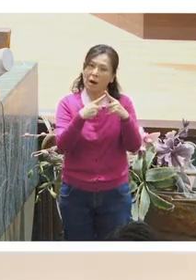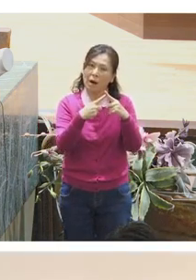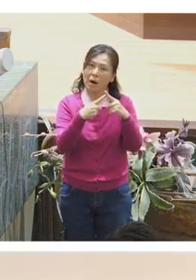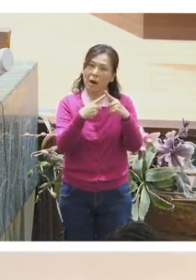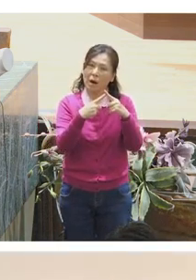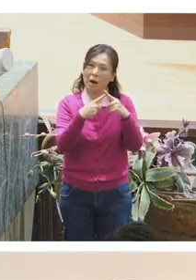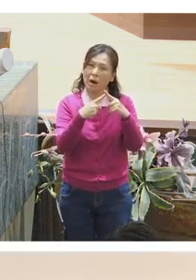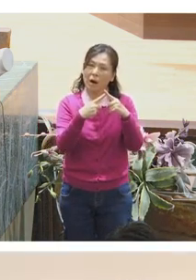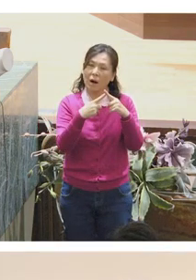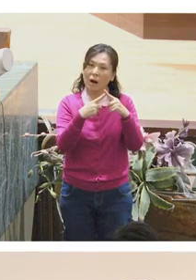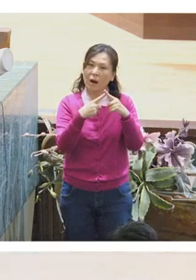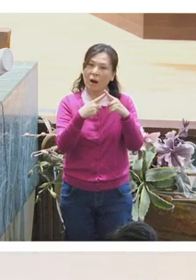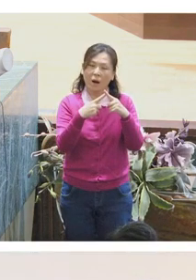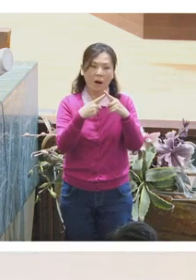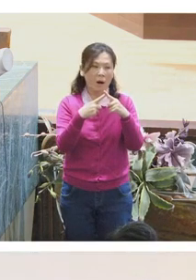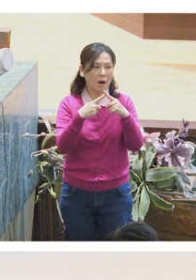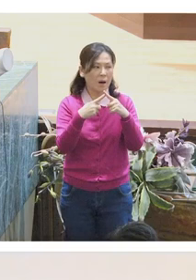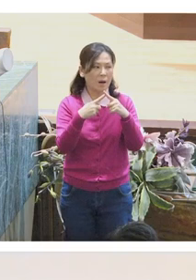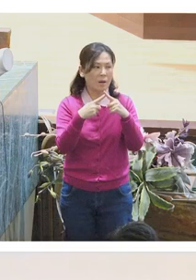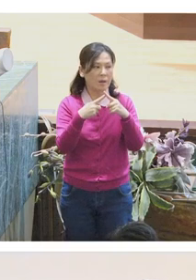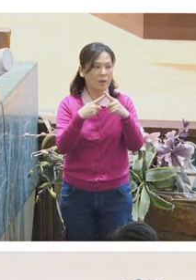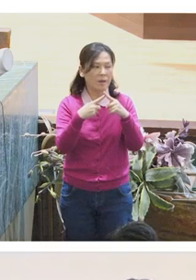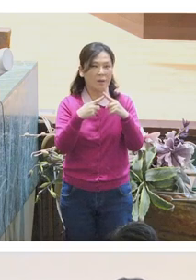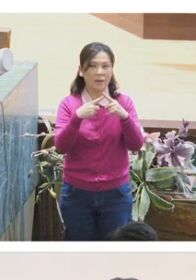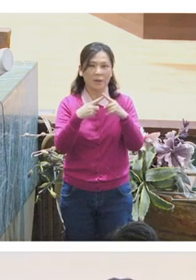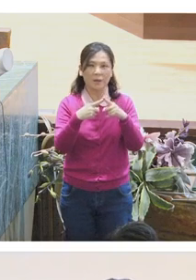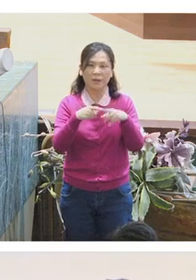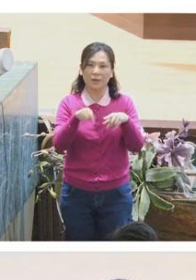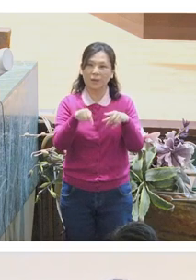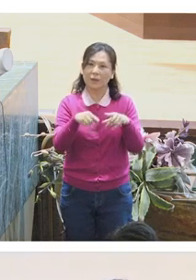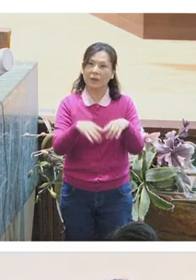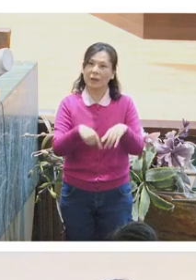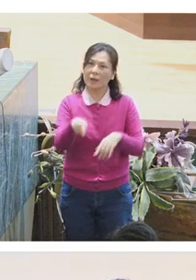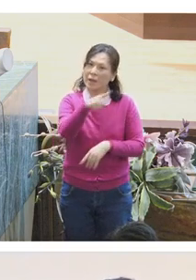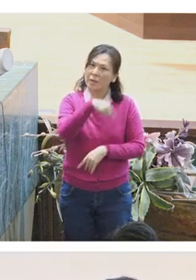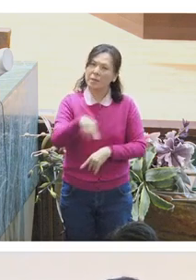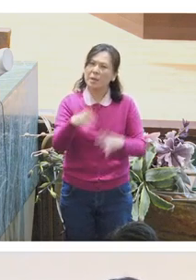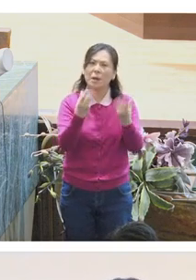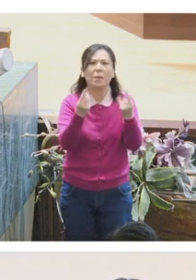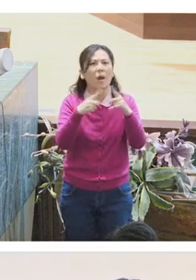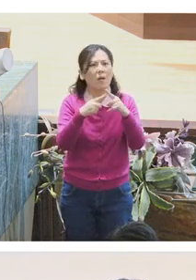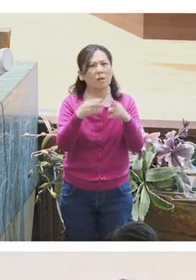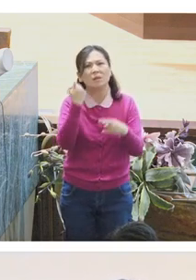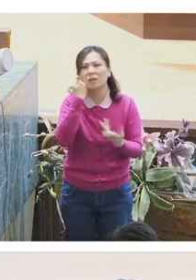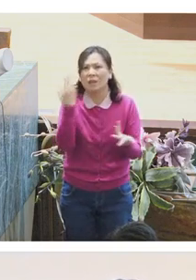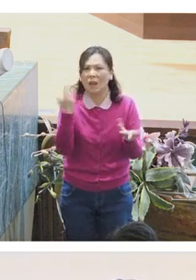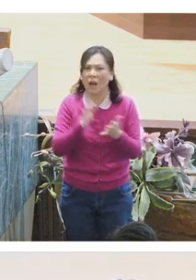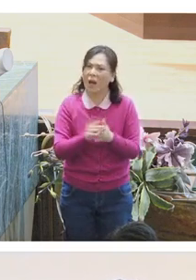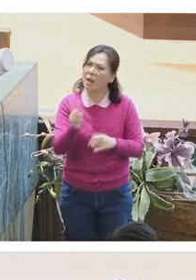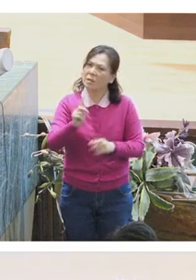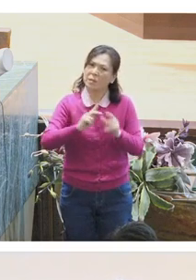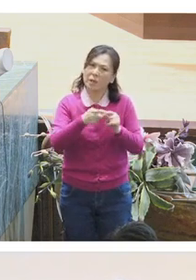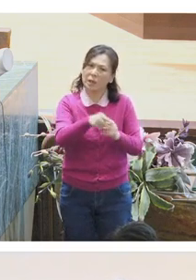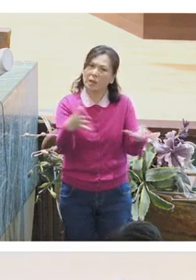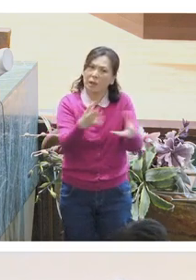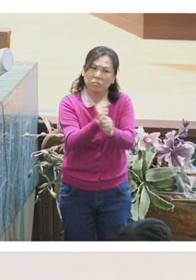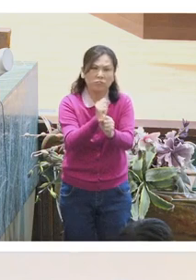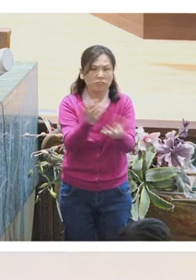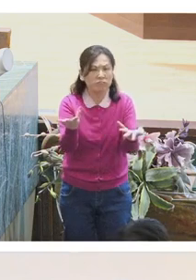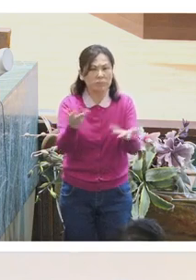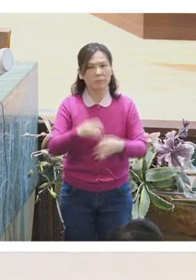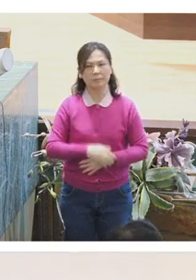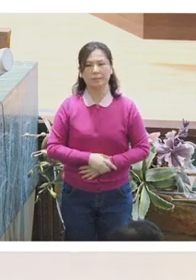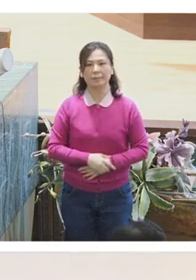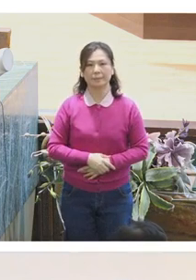请回去，有一张是有三角形跟圆形。你们这些没有人是谁？那我要怎么样跟你合作？那这个时候呢，